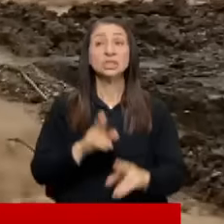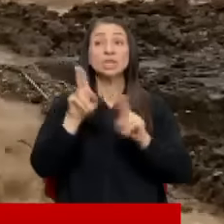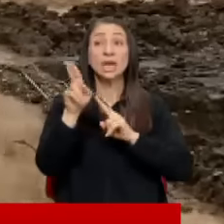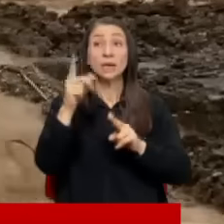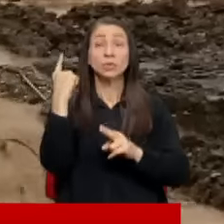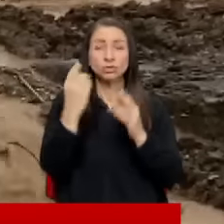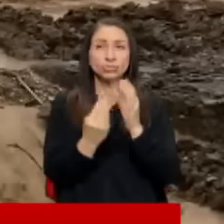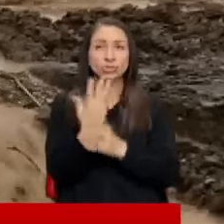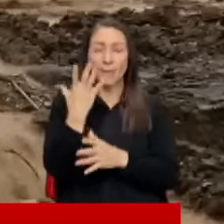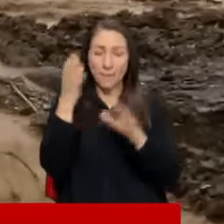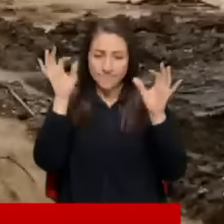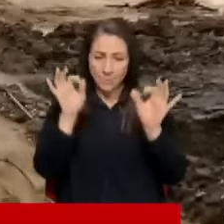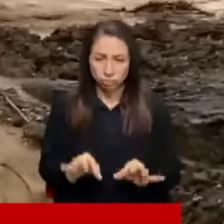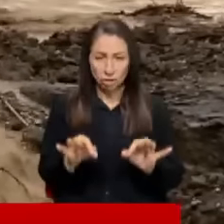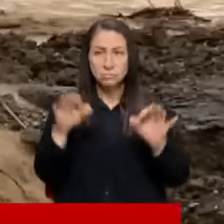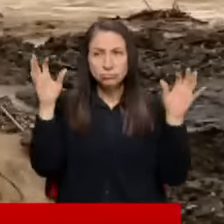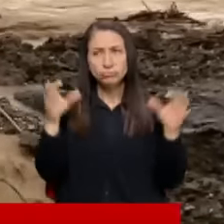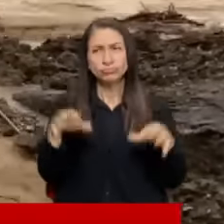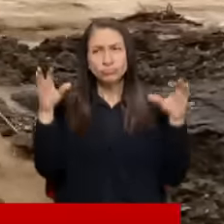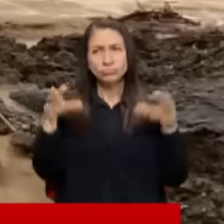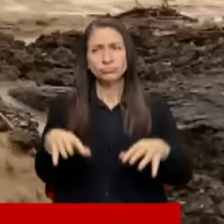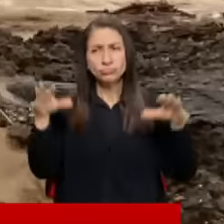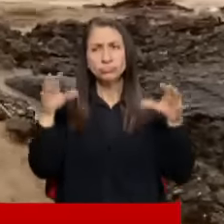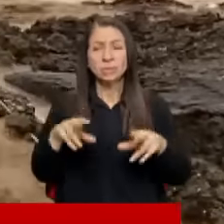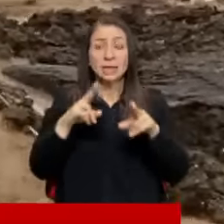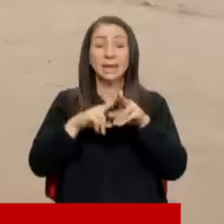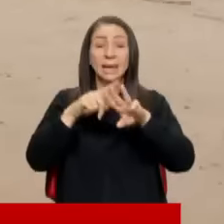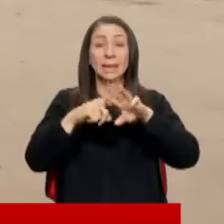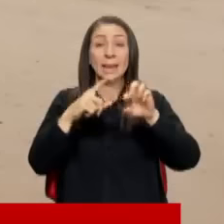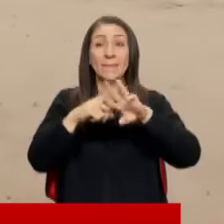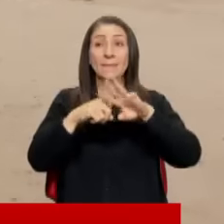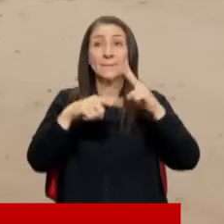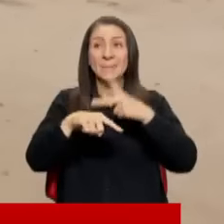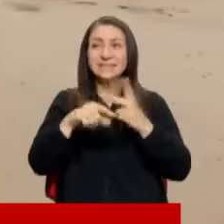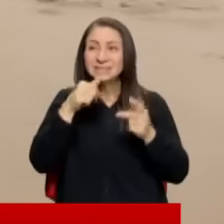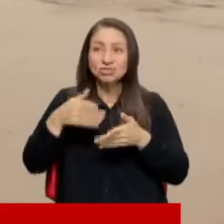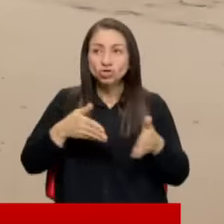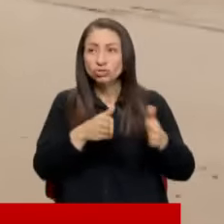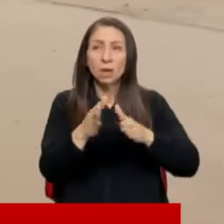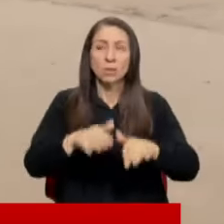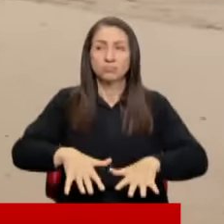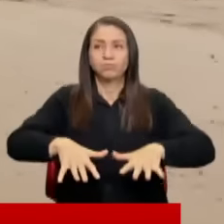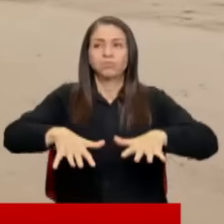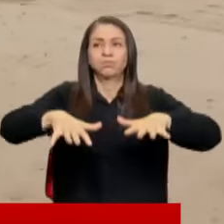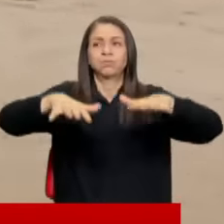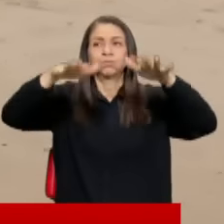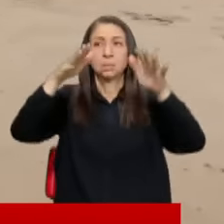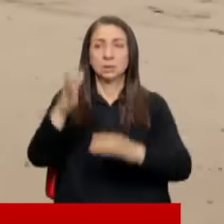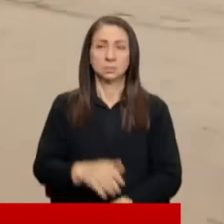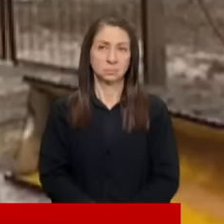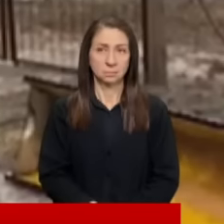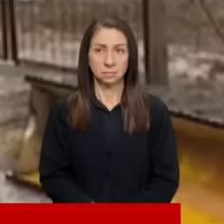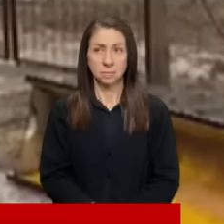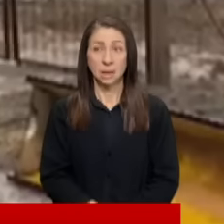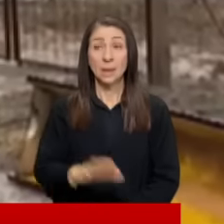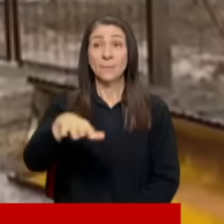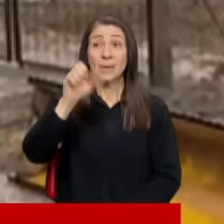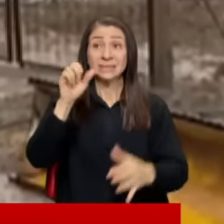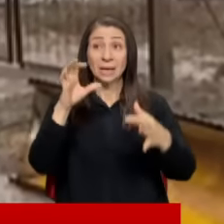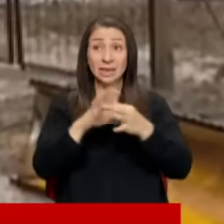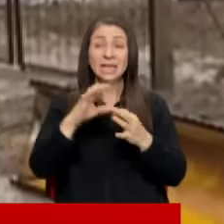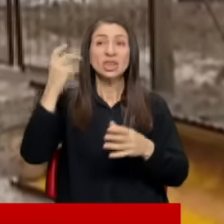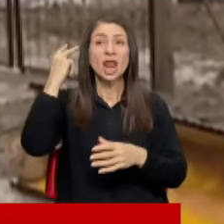Çanakkale'de dün sabah saatlerinde başlayan sağanak nedeniyle Kepez çayı taştı. Merkeze